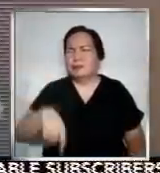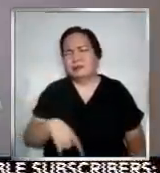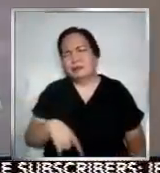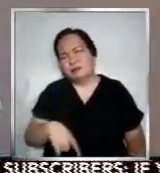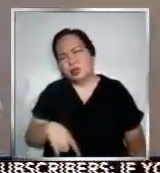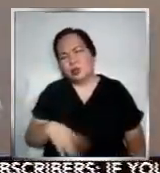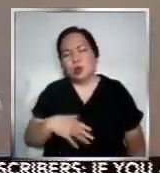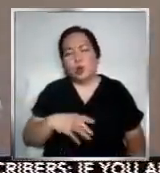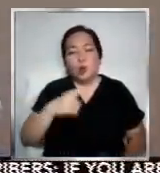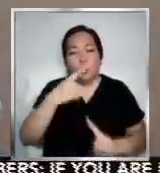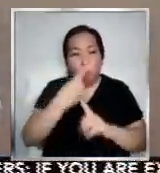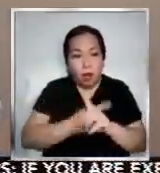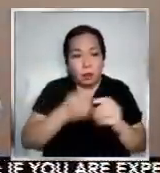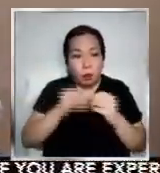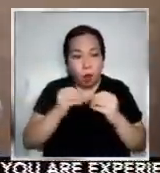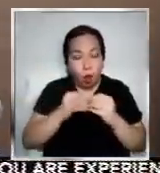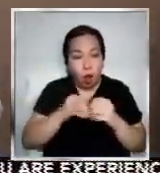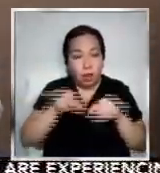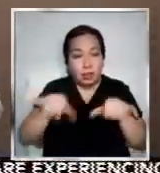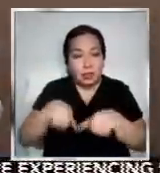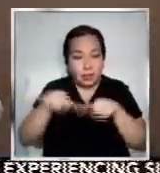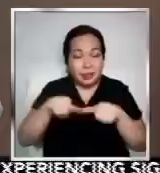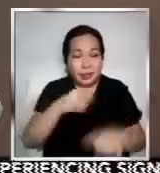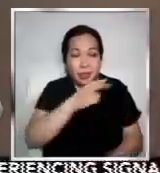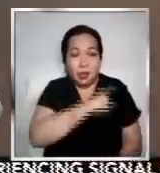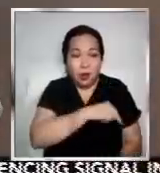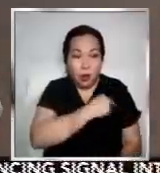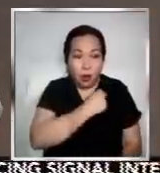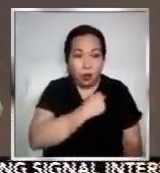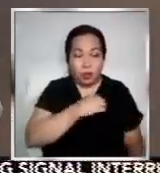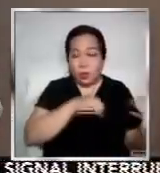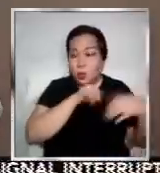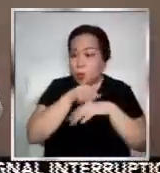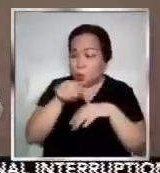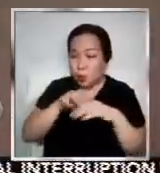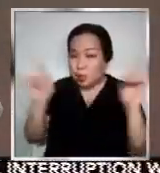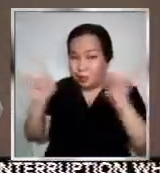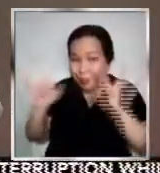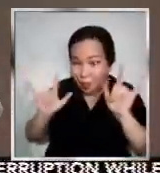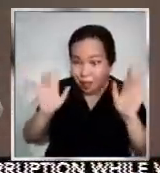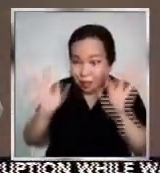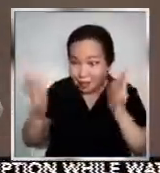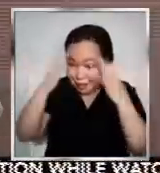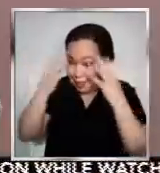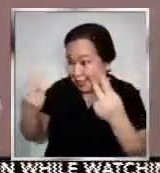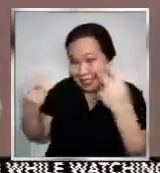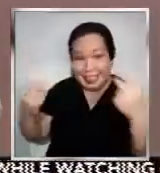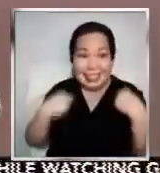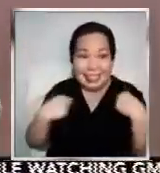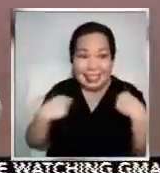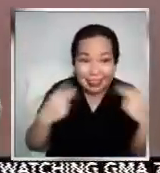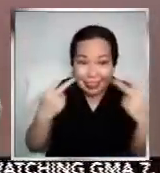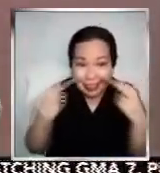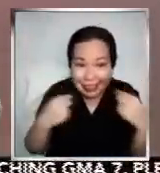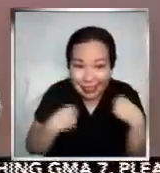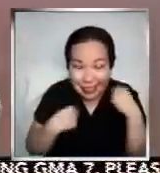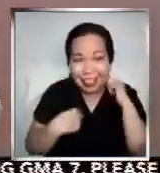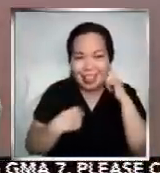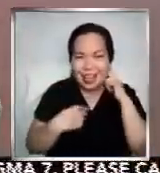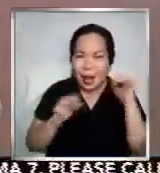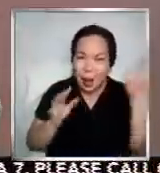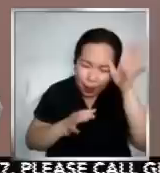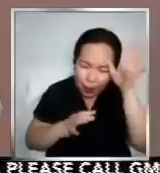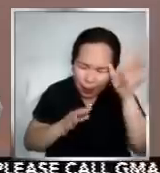magpagaling. Hello, loves! Hi, Dad! Kita mo kami? Can you see us? Hi, Dad! Hi, Daddy!